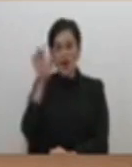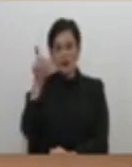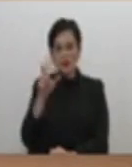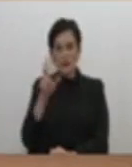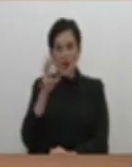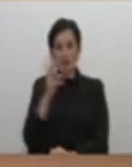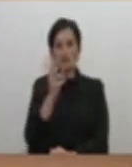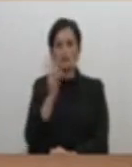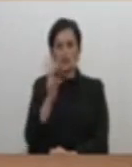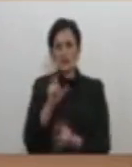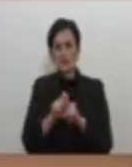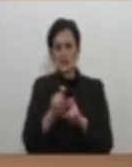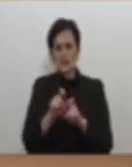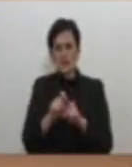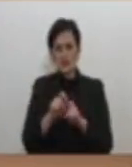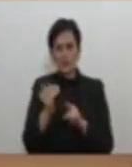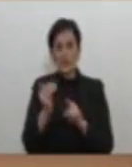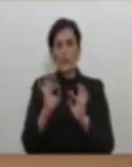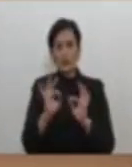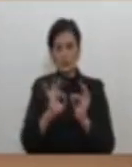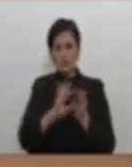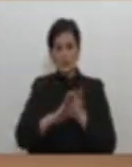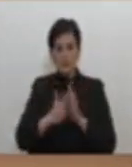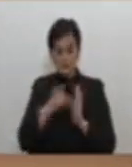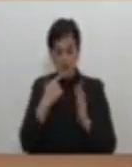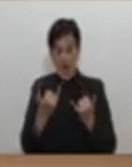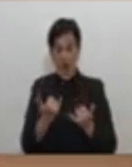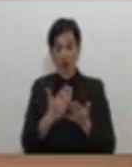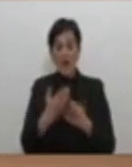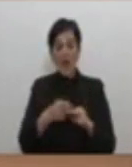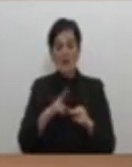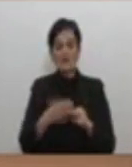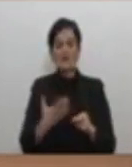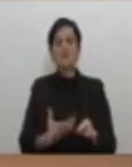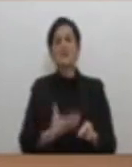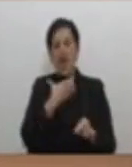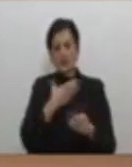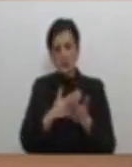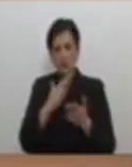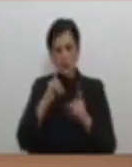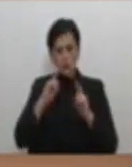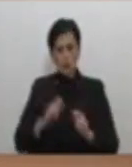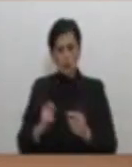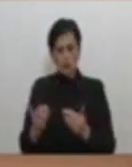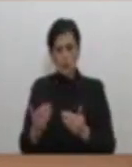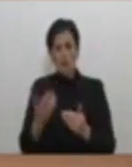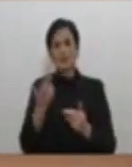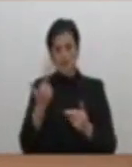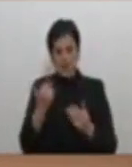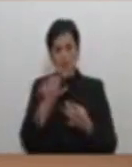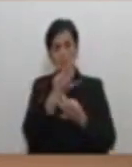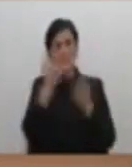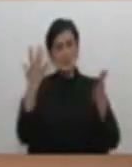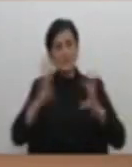მასზე ზუსტად არავის არ აღუწერია ვითარება, რომ ახლა რაც ხდება, ეს არის კატასტროფა უკრაინისთვის და ეს არის და მთელი